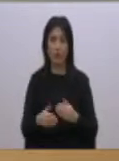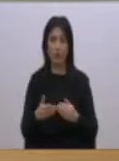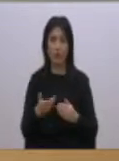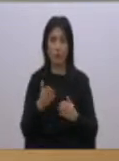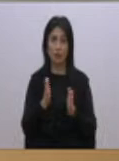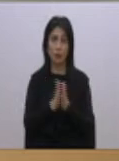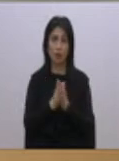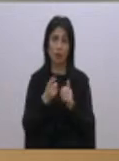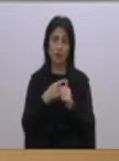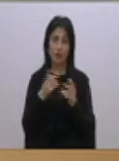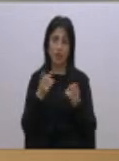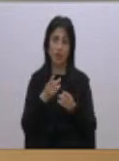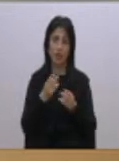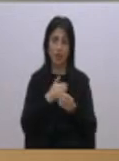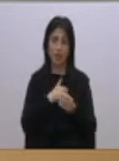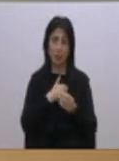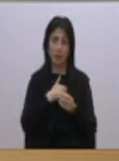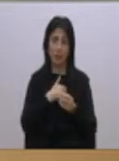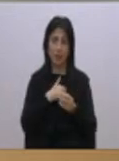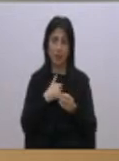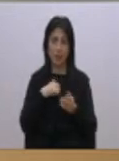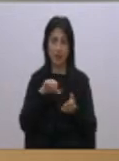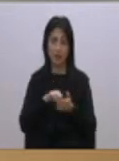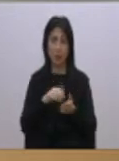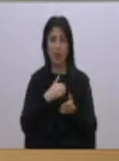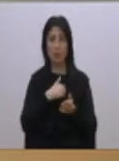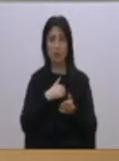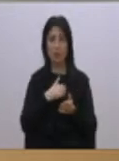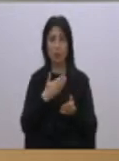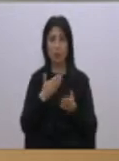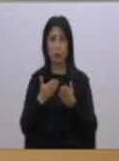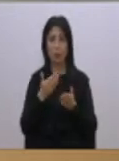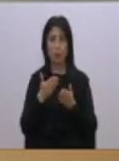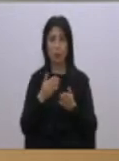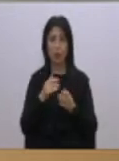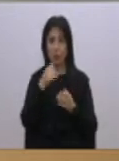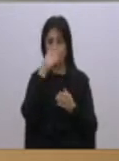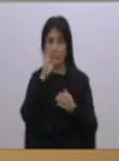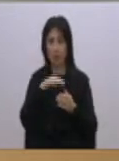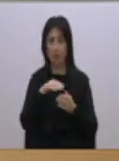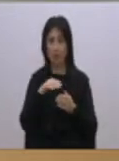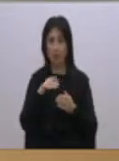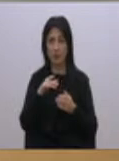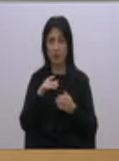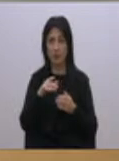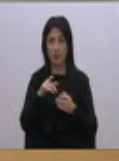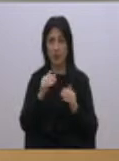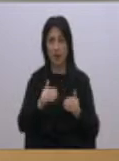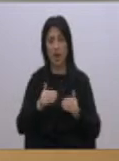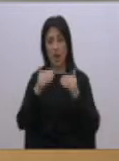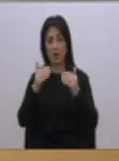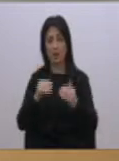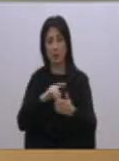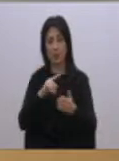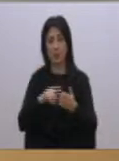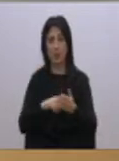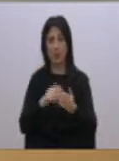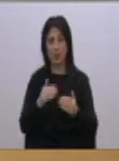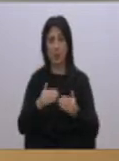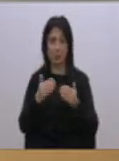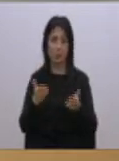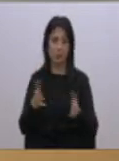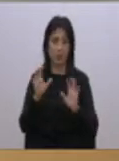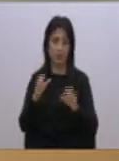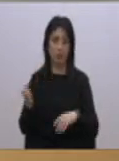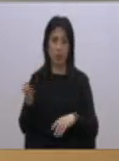scorobor ceas, bat sa ce rot, gnebaut, nezarmovat, gnebaut, tu ce uzlebelia, tu gada ide pa sa ce trebuie, sa curele,